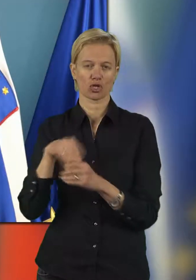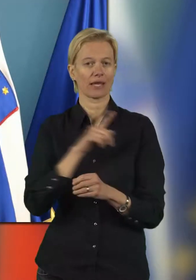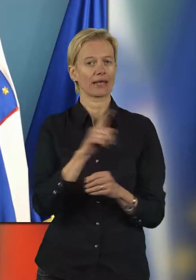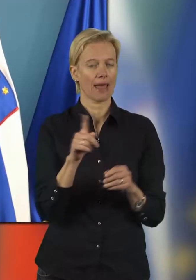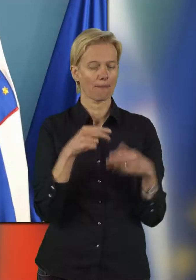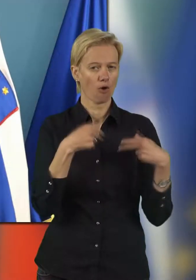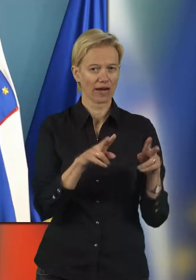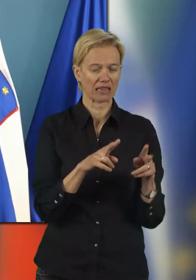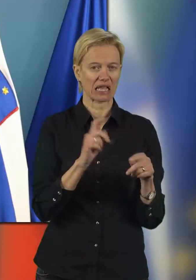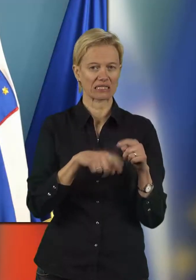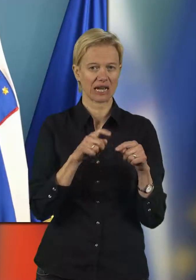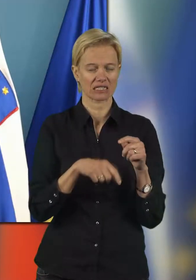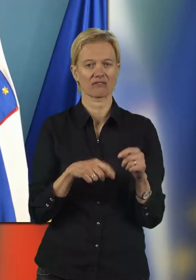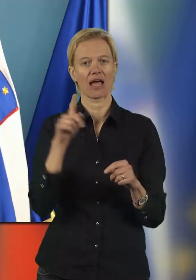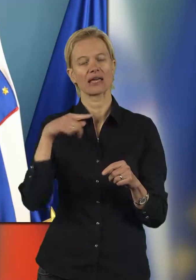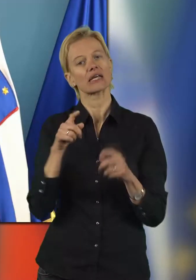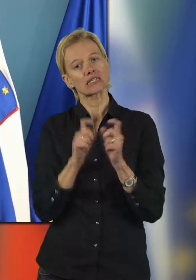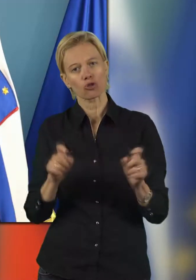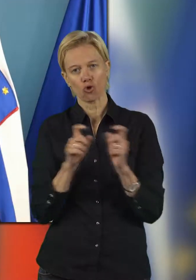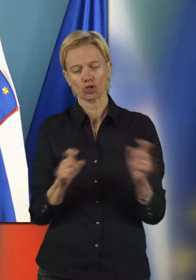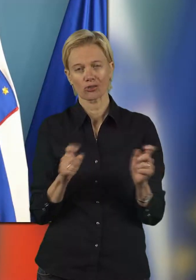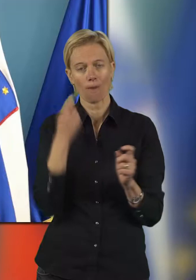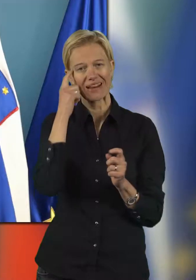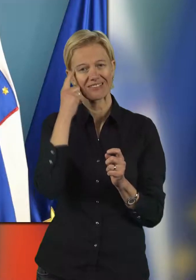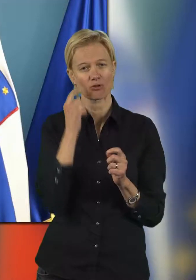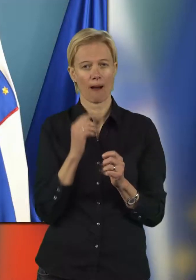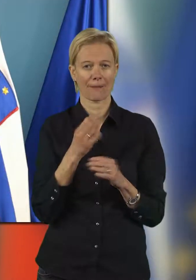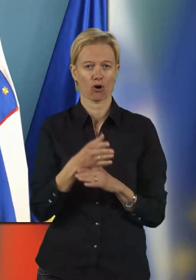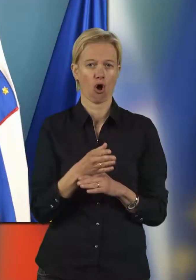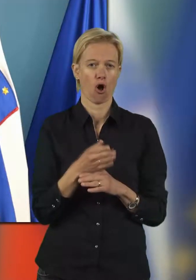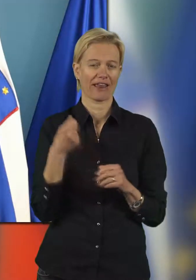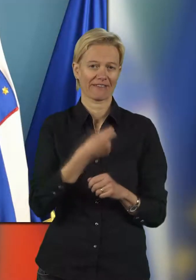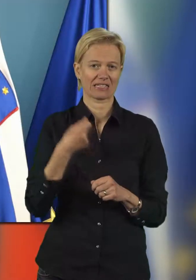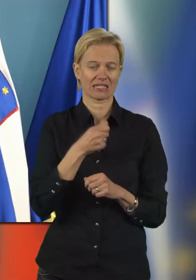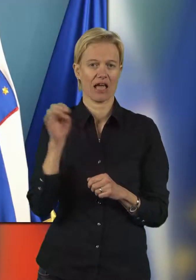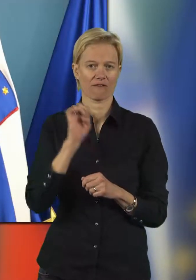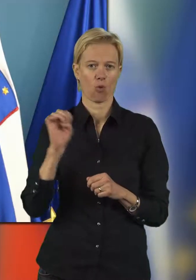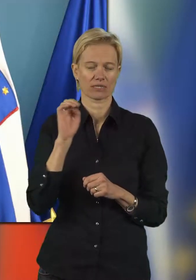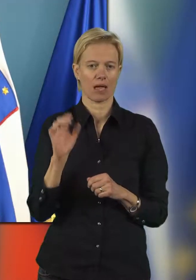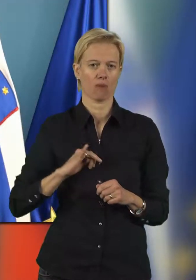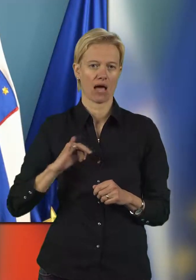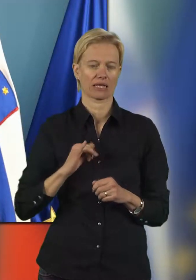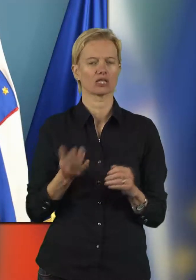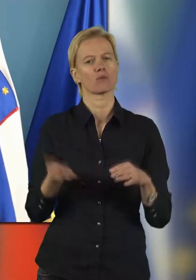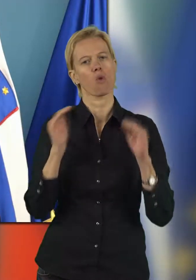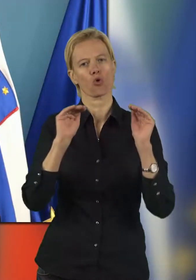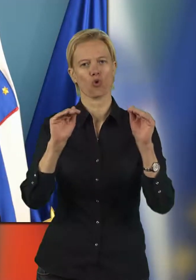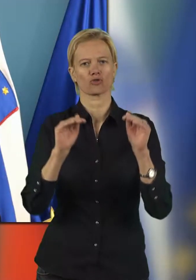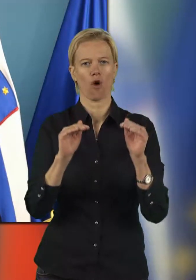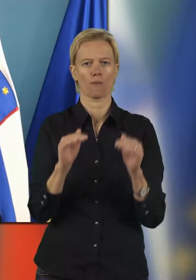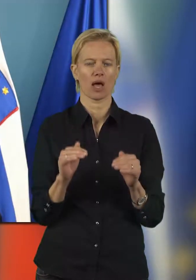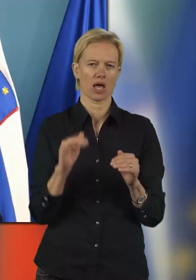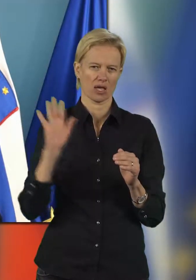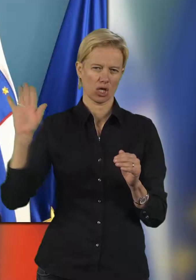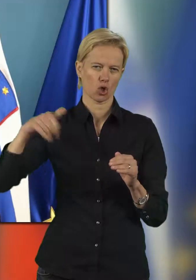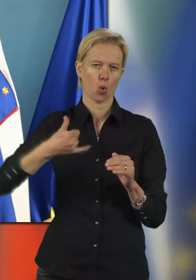tukaj nepovratna evropska sredstva in zadolžitev predvidoma preko Evropske investicijske banke s poroštvom tega tako imenovanega